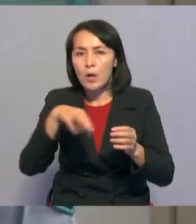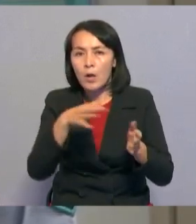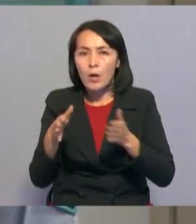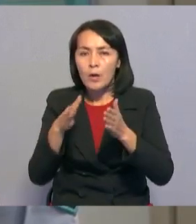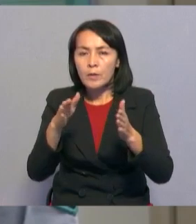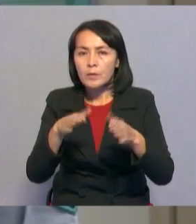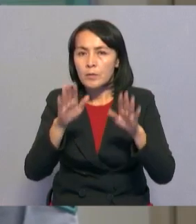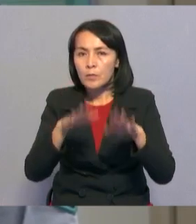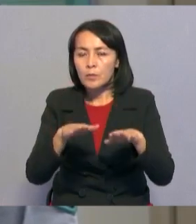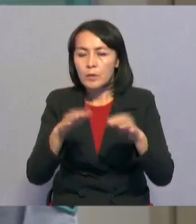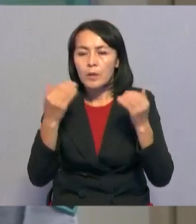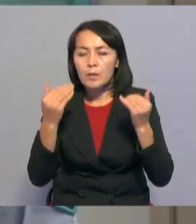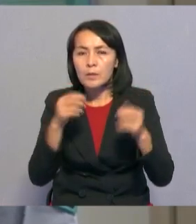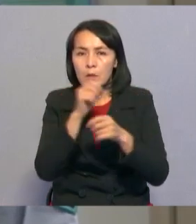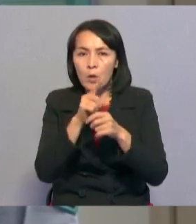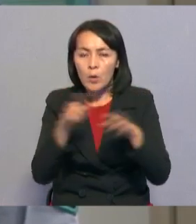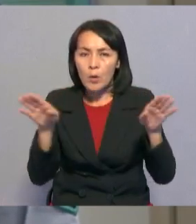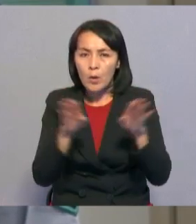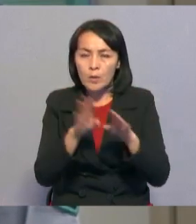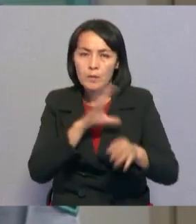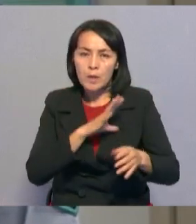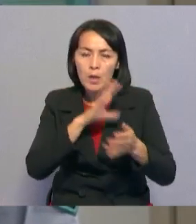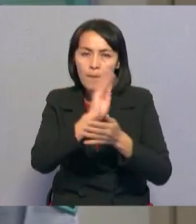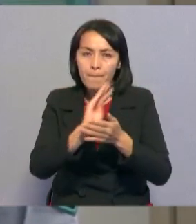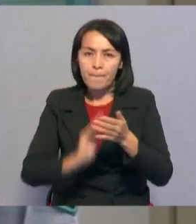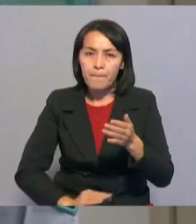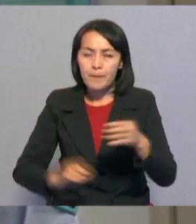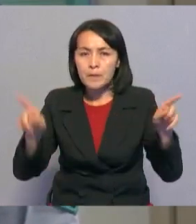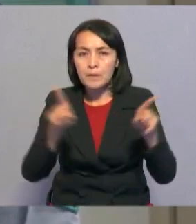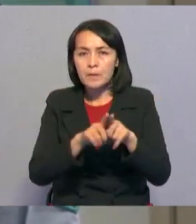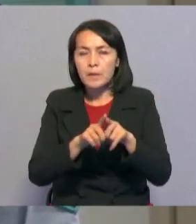дорог в неположенных местах. По указанным обстоятельствам составлены протоколы в